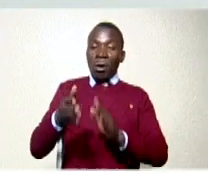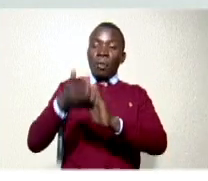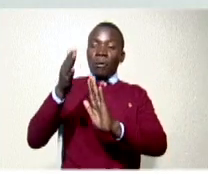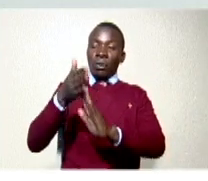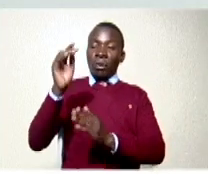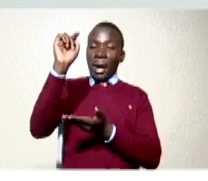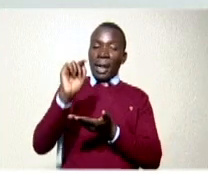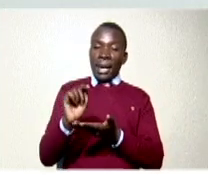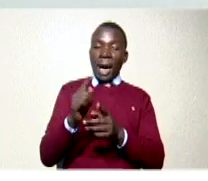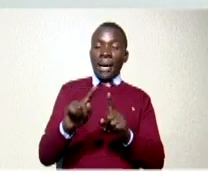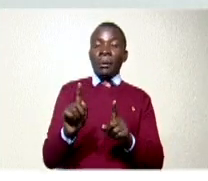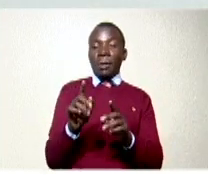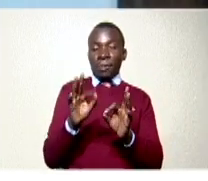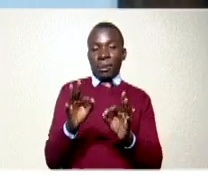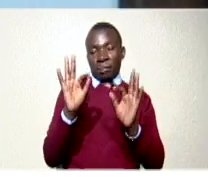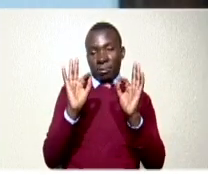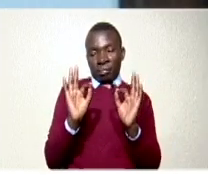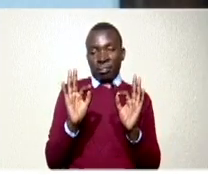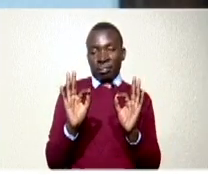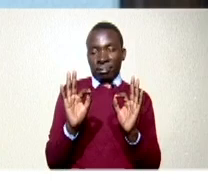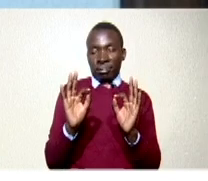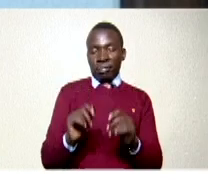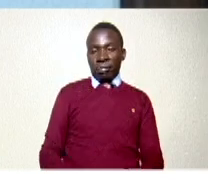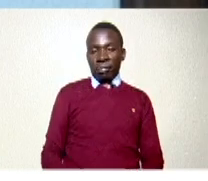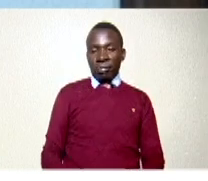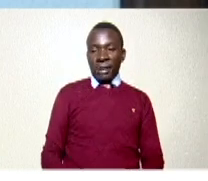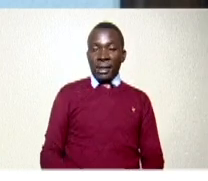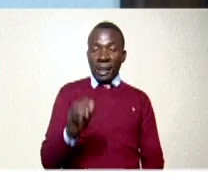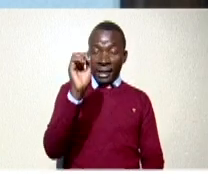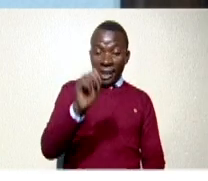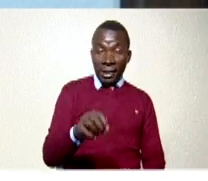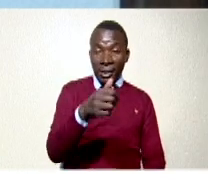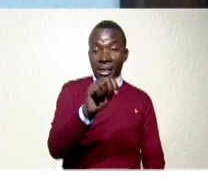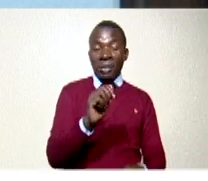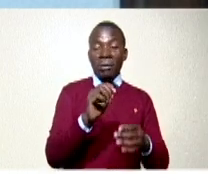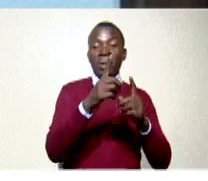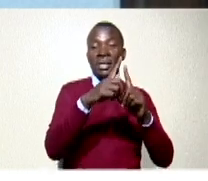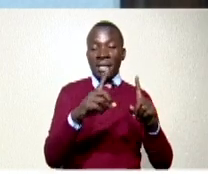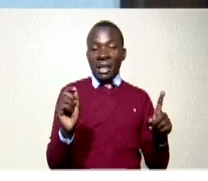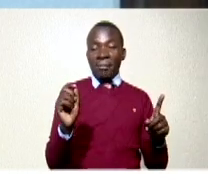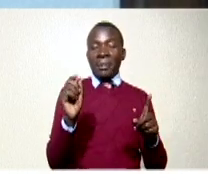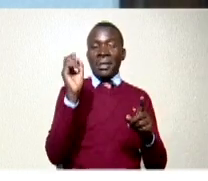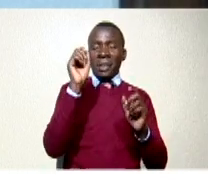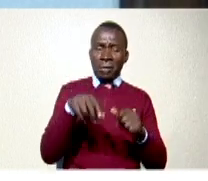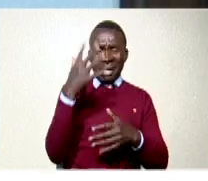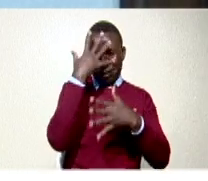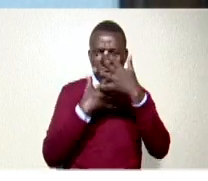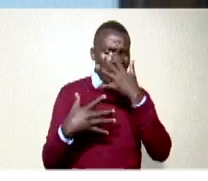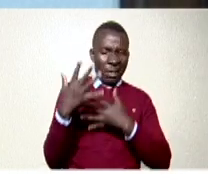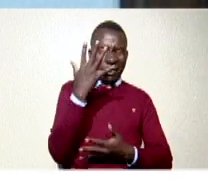wagabanutse ariko biracyameze neza ngira ngo iryo jambo rikunze gusa n'iritera urujijo cyangwa se abantu